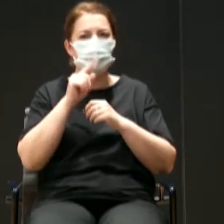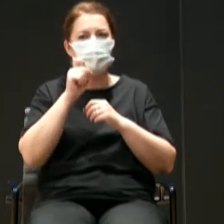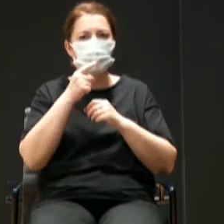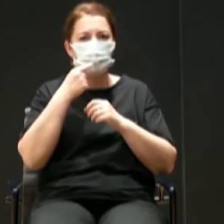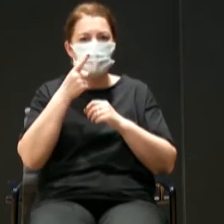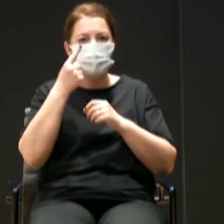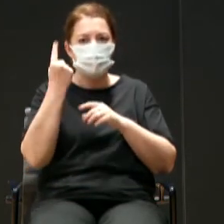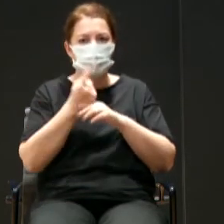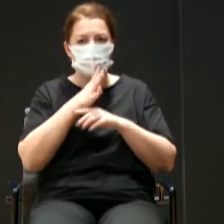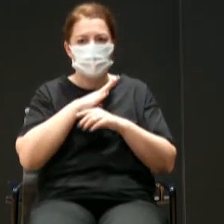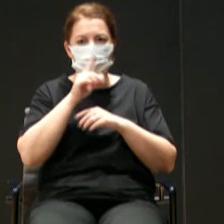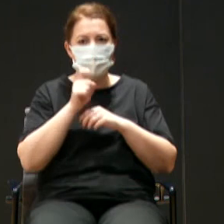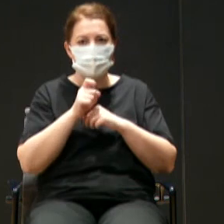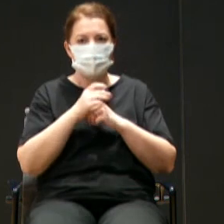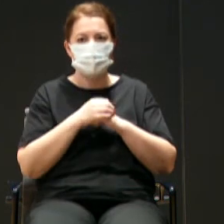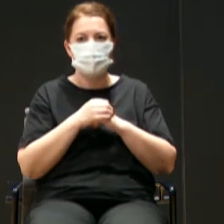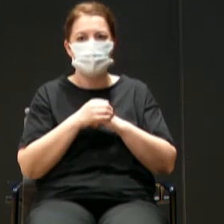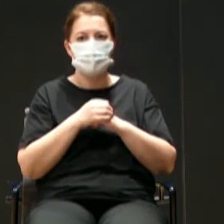söyleyecek bir şeyiniz var mı?